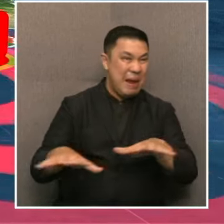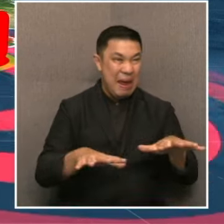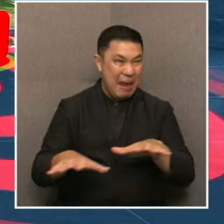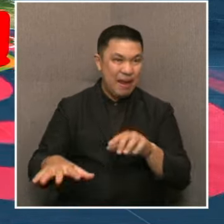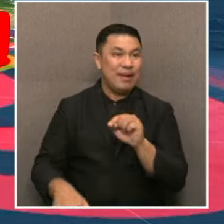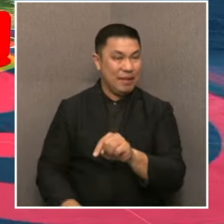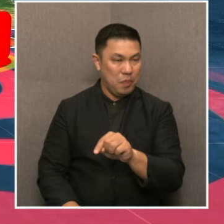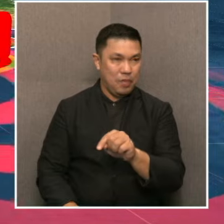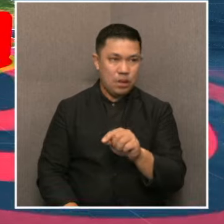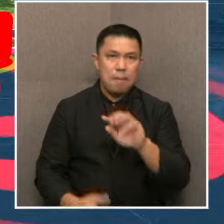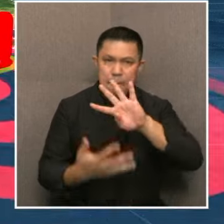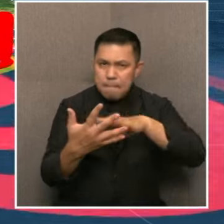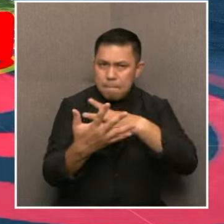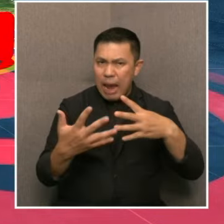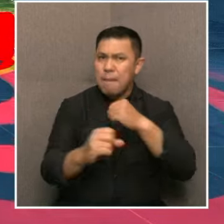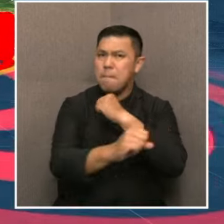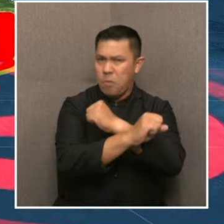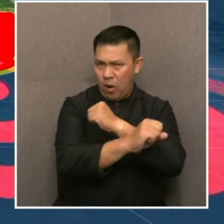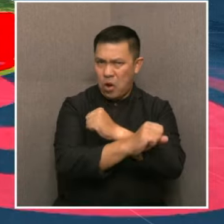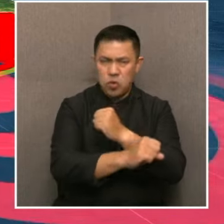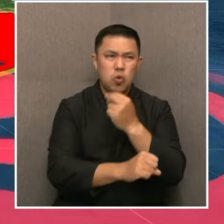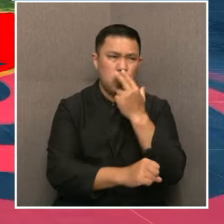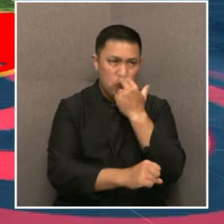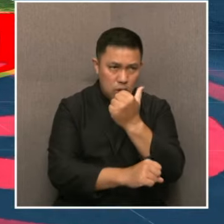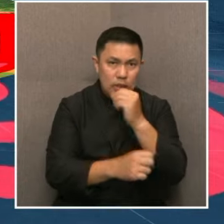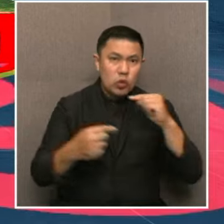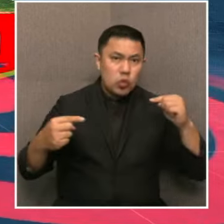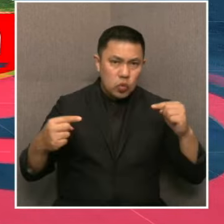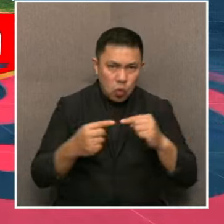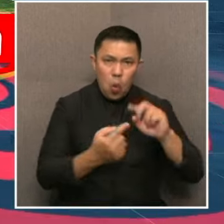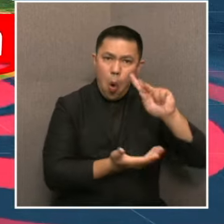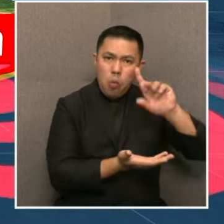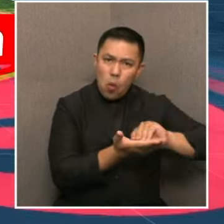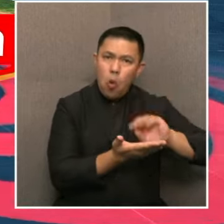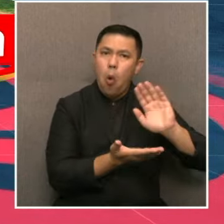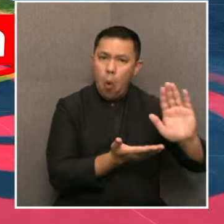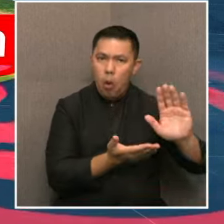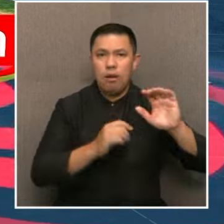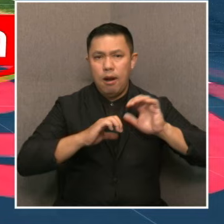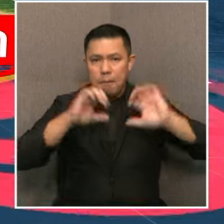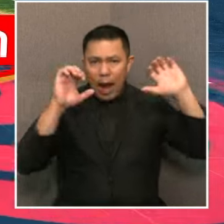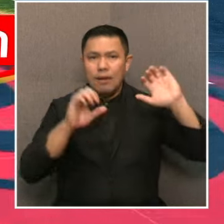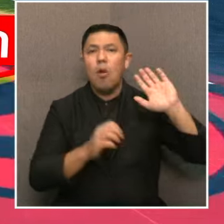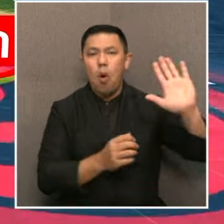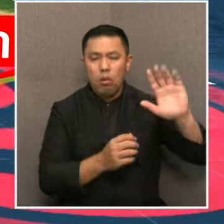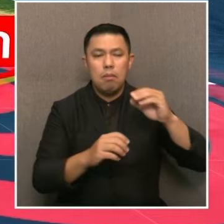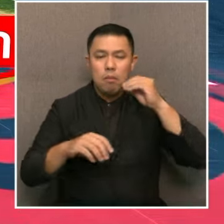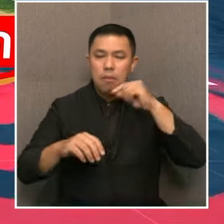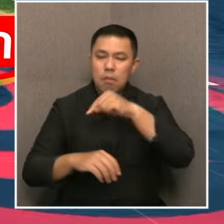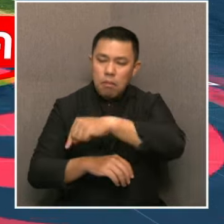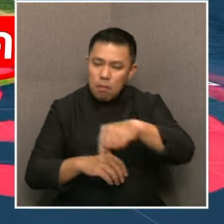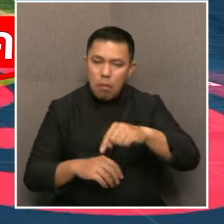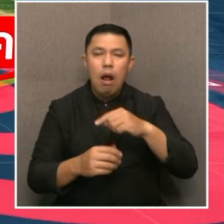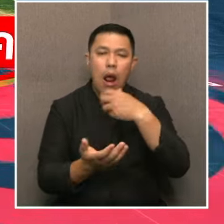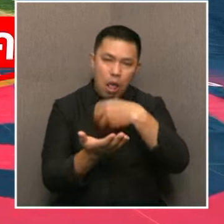นันใคให้ใช้มาตรการป้องกันภัยพิบัติที่สอดคล้องกับข้อมูลต่างๆที่ทางรัฐบาลกลางและท้องถิ่นได้กำหนด